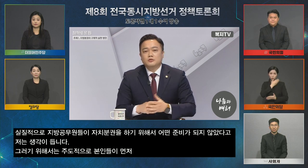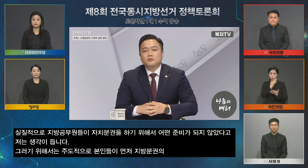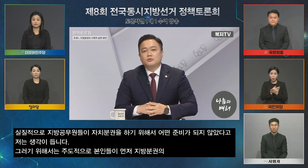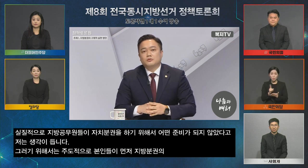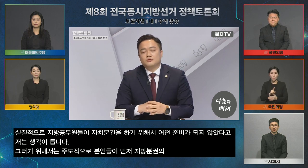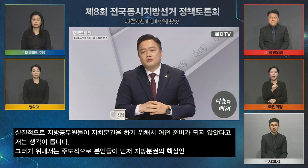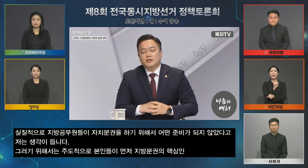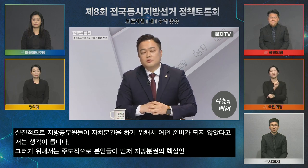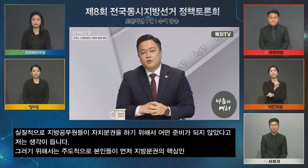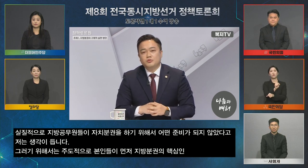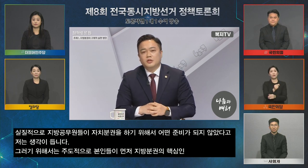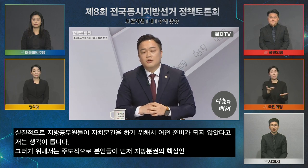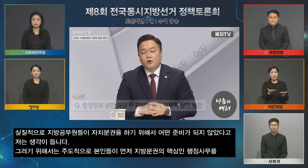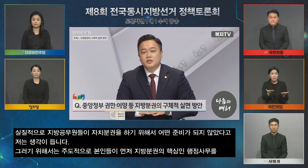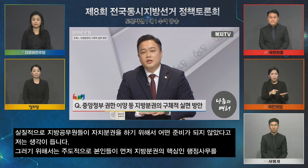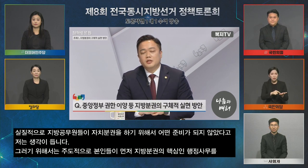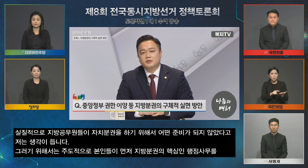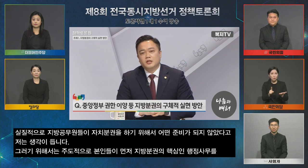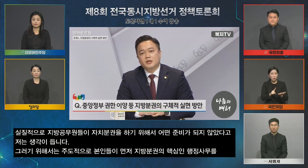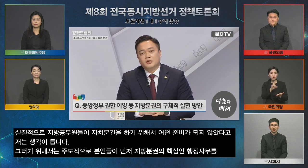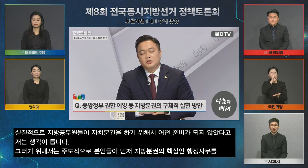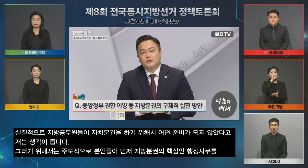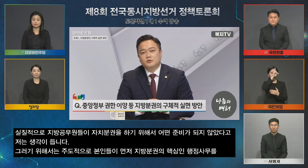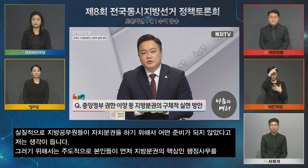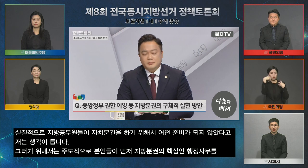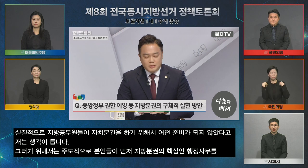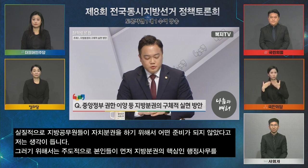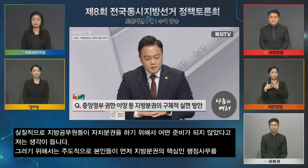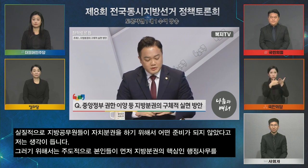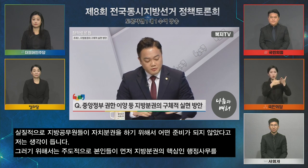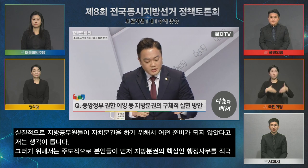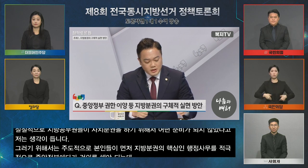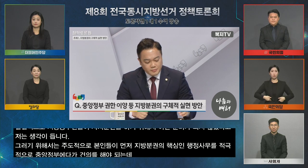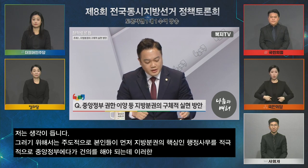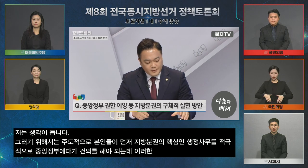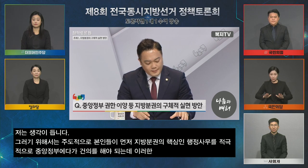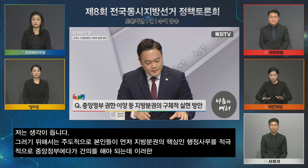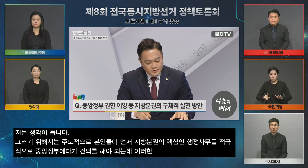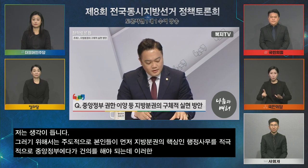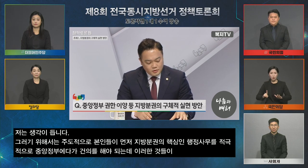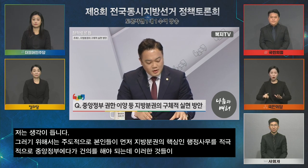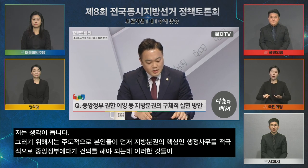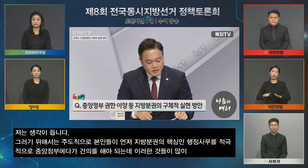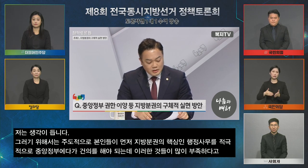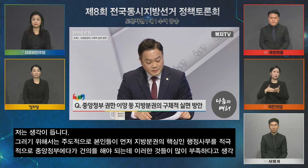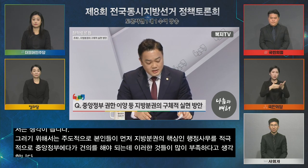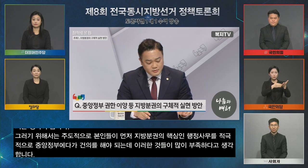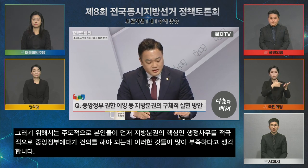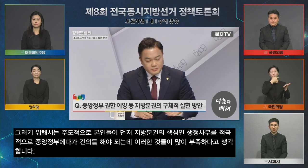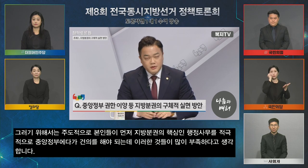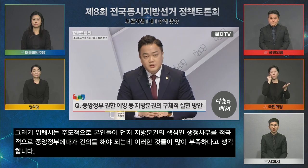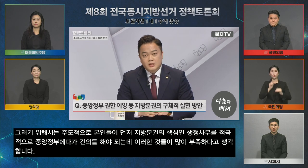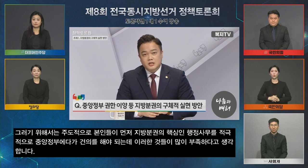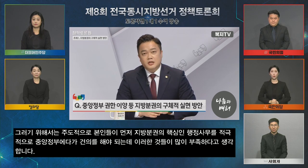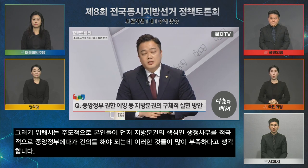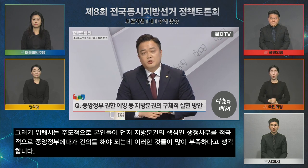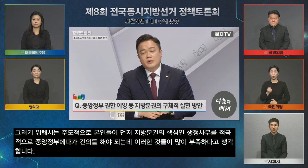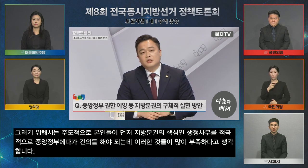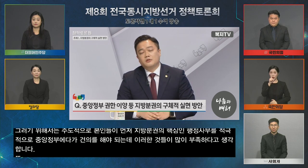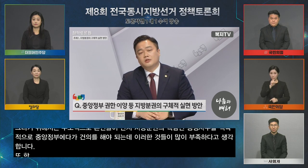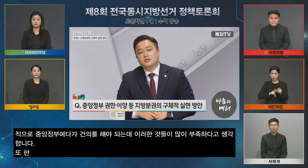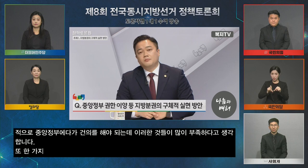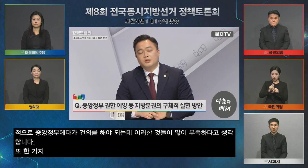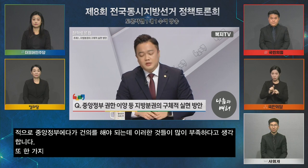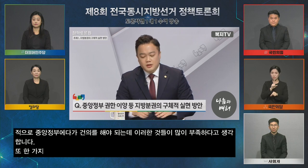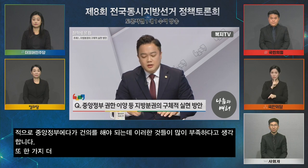적극적으로 중앙정부에다가 건의를 해야 되는데 이러한 것들이 많이 부족하다고 생각합니다. 또 한 가지 더 말씀을 드리면 제가 아까